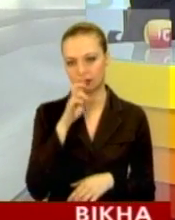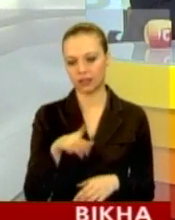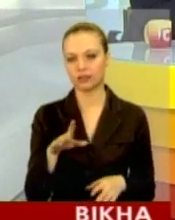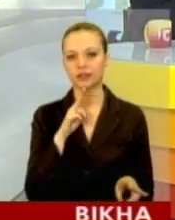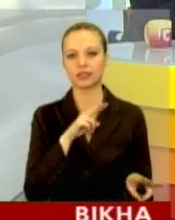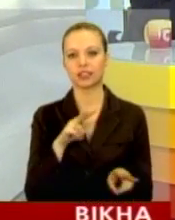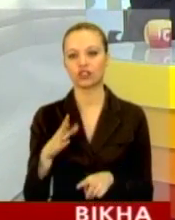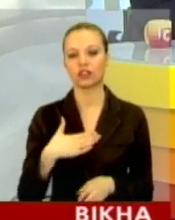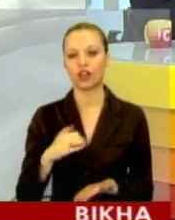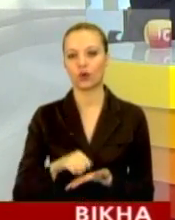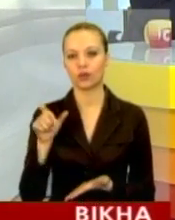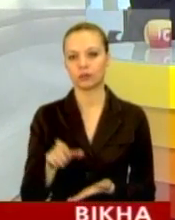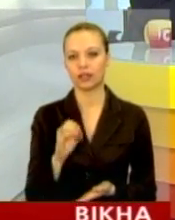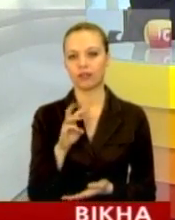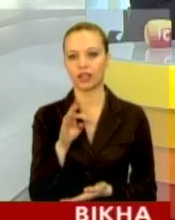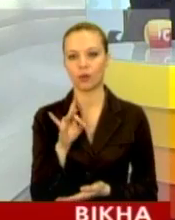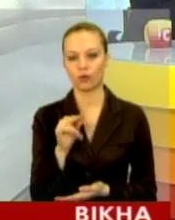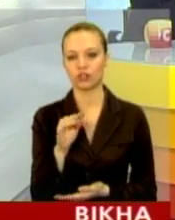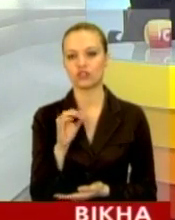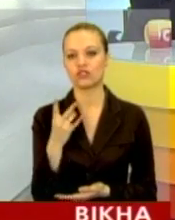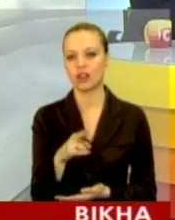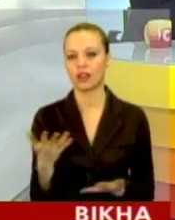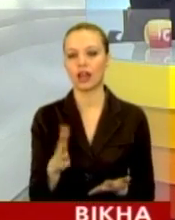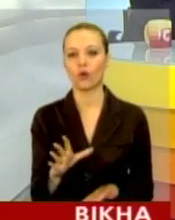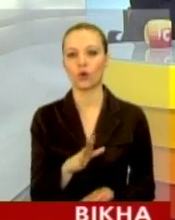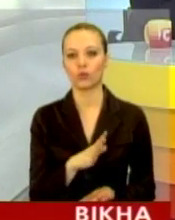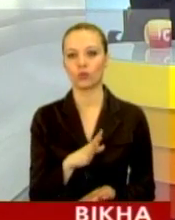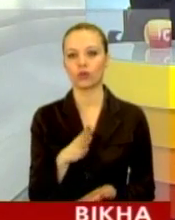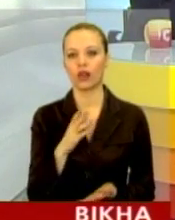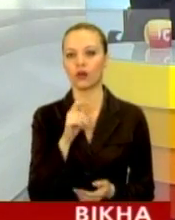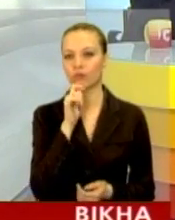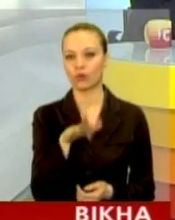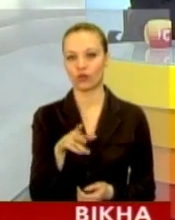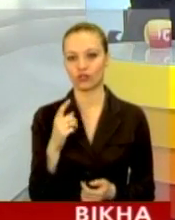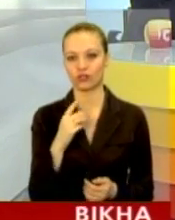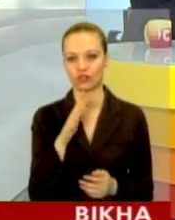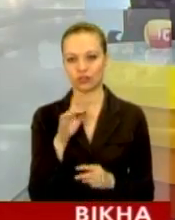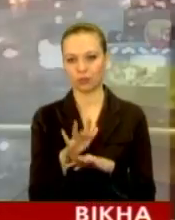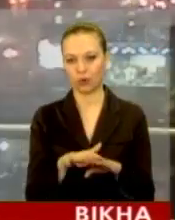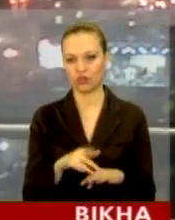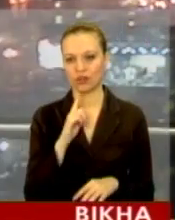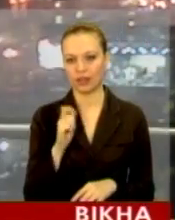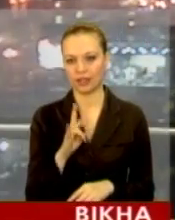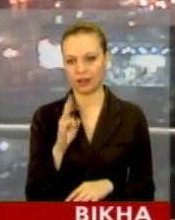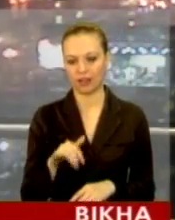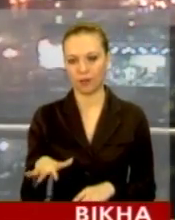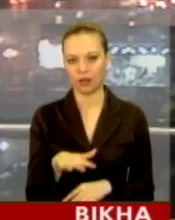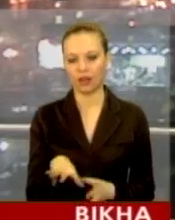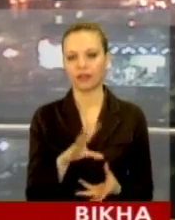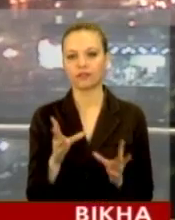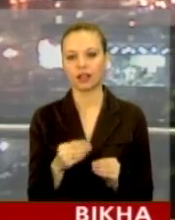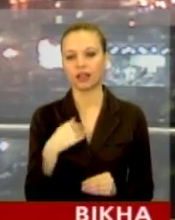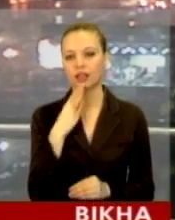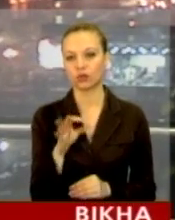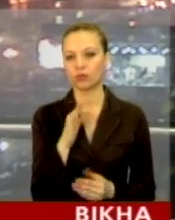всім стежить наша кореспондентка Євгенія Мотрич. Женю, якою була прощена неділя на Майдані? Доброго вечора, Віта. Насправді, я